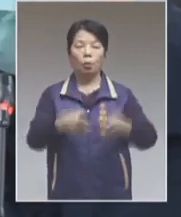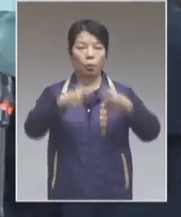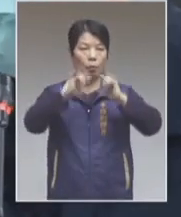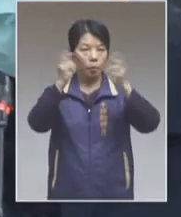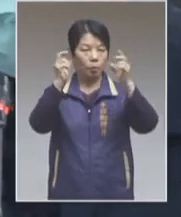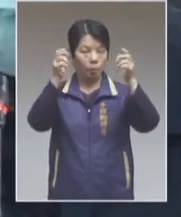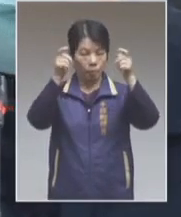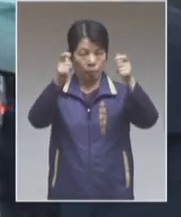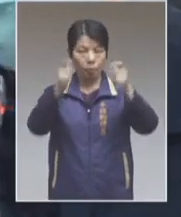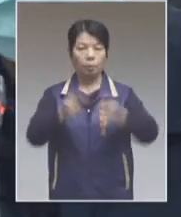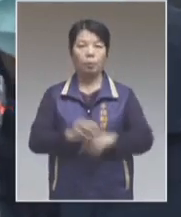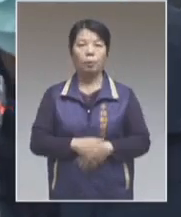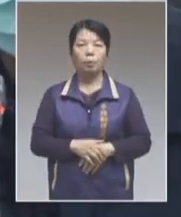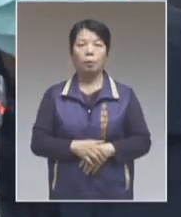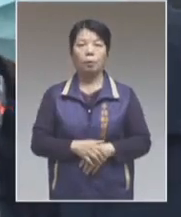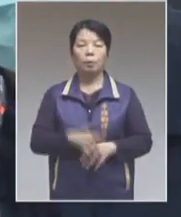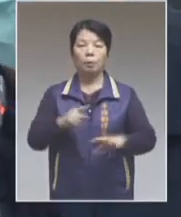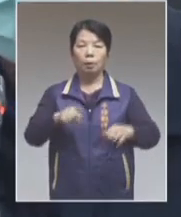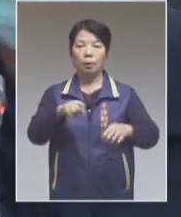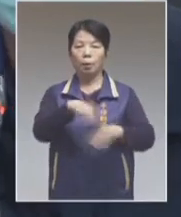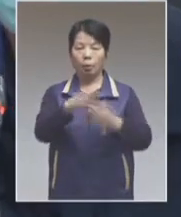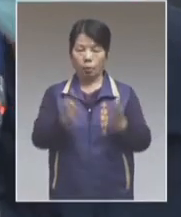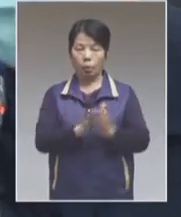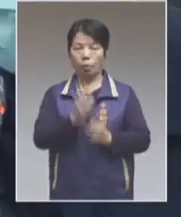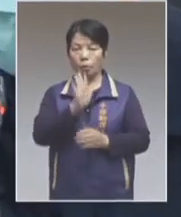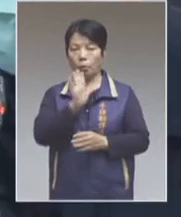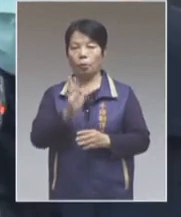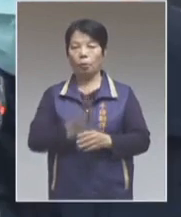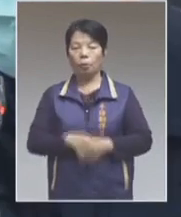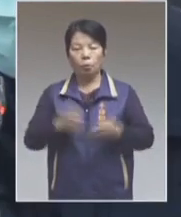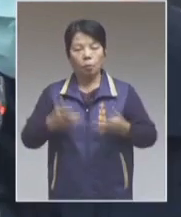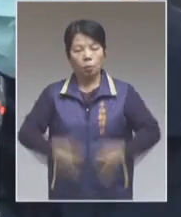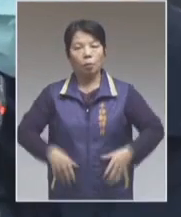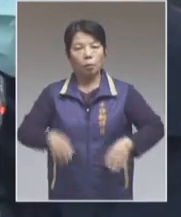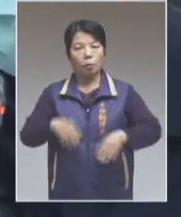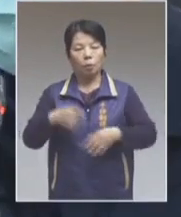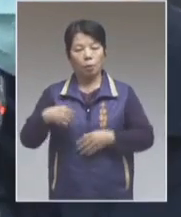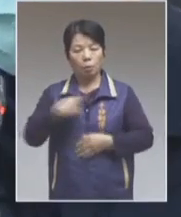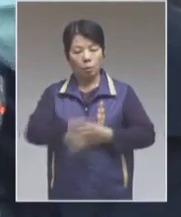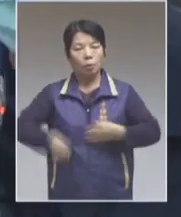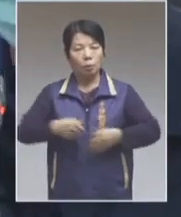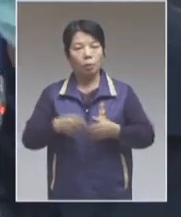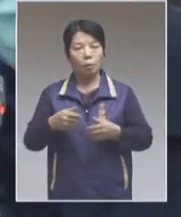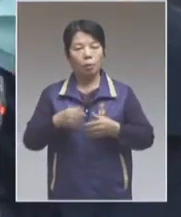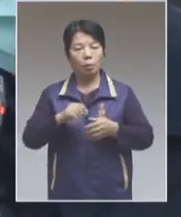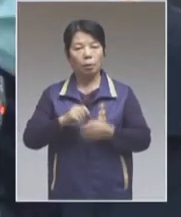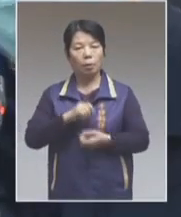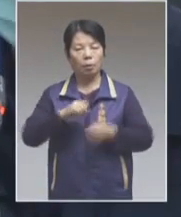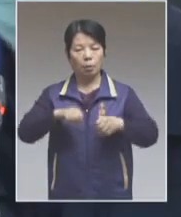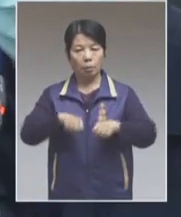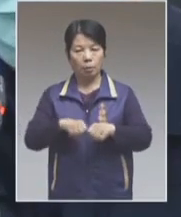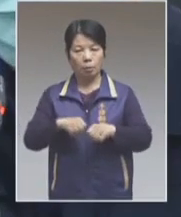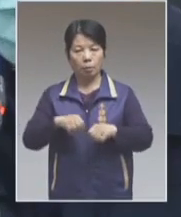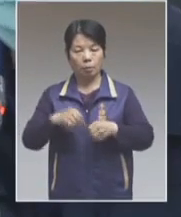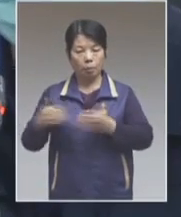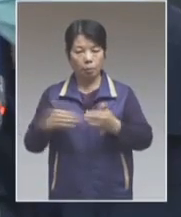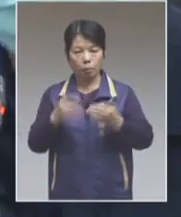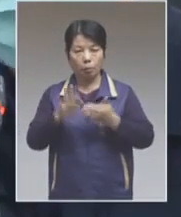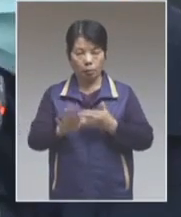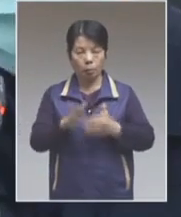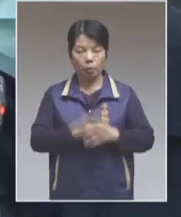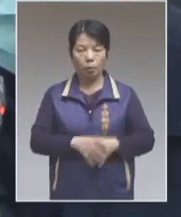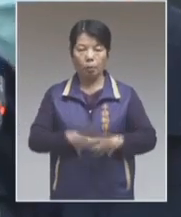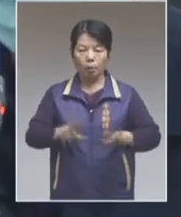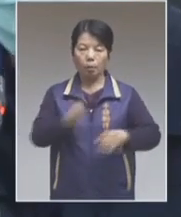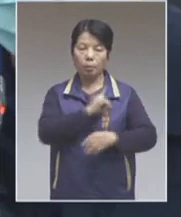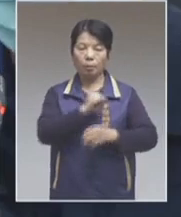由于他之前有发生过重大事故了哈，那在相关的一些暴露风险之下，他被列为自主